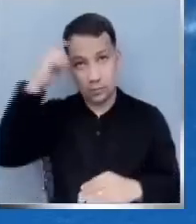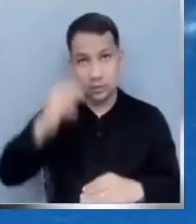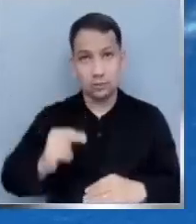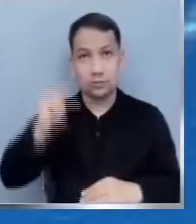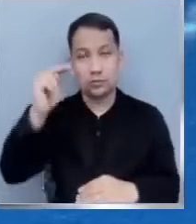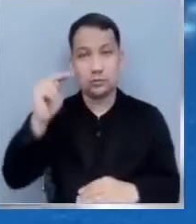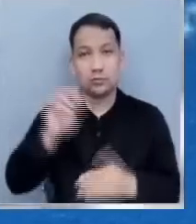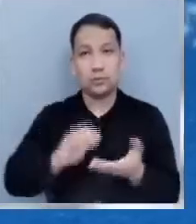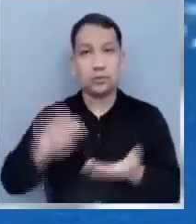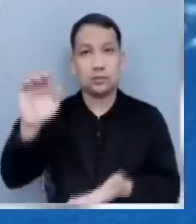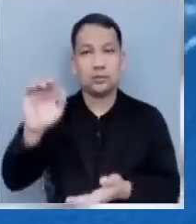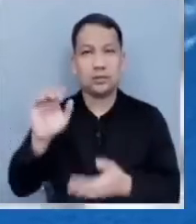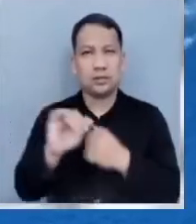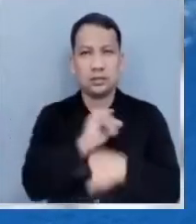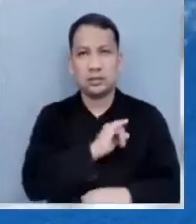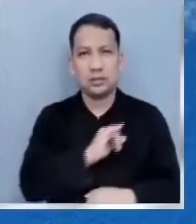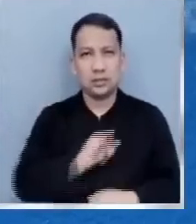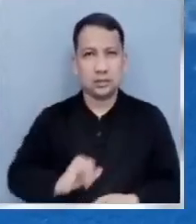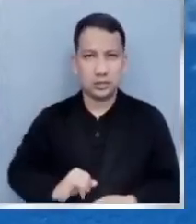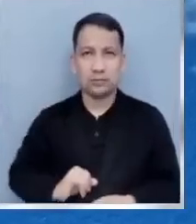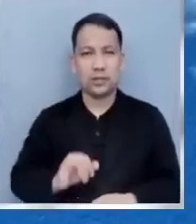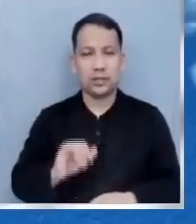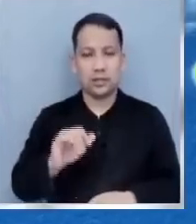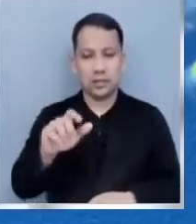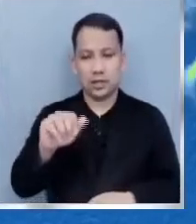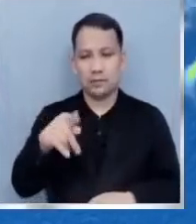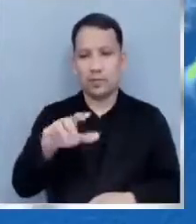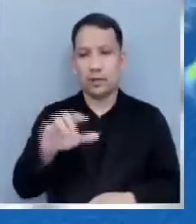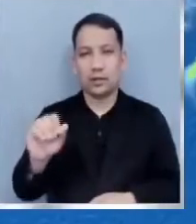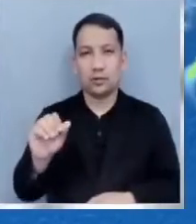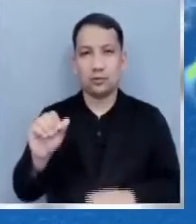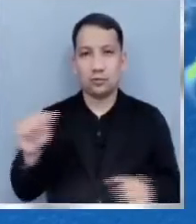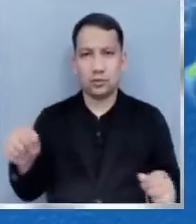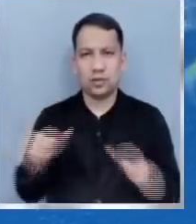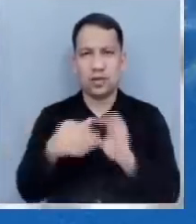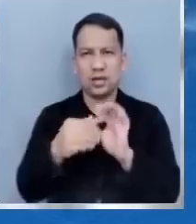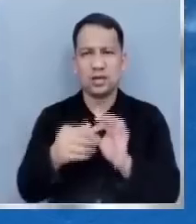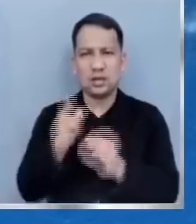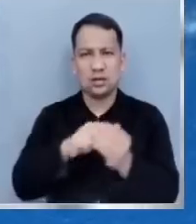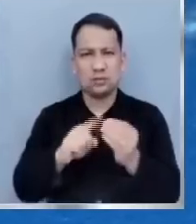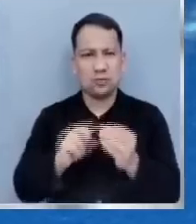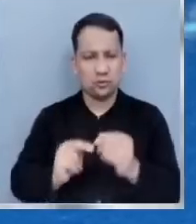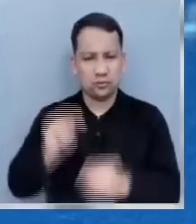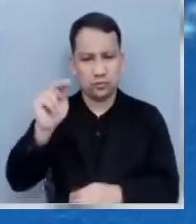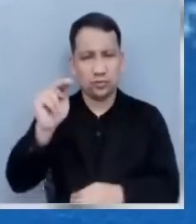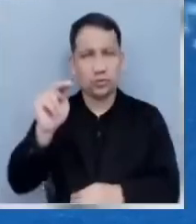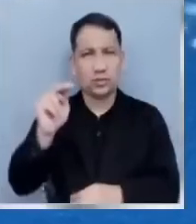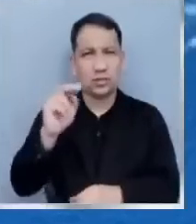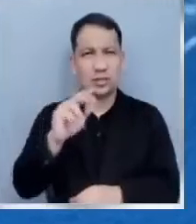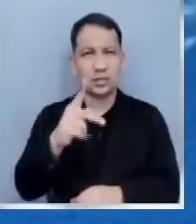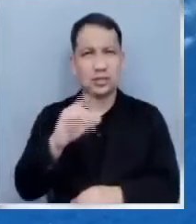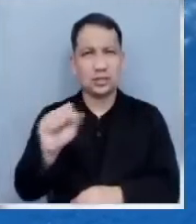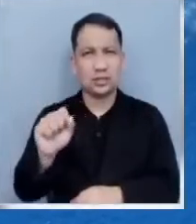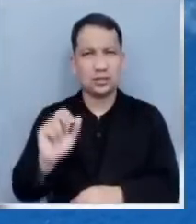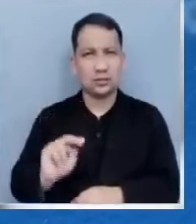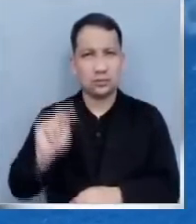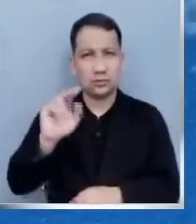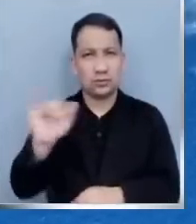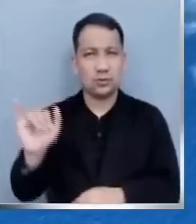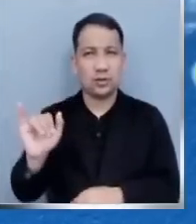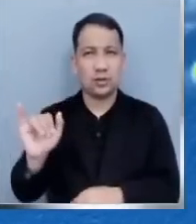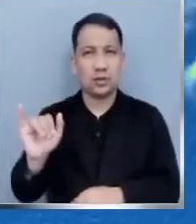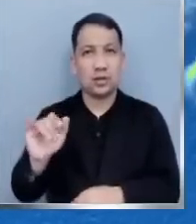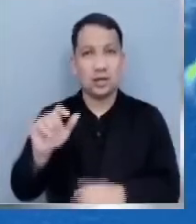eastern portion ng Isabela, Apayao, eastern portion ng Ilocos Norte, northern portion ng Kalinga, northeastern portion ng